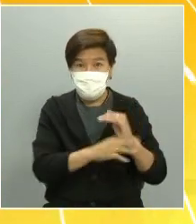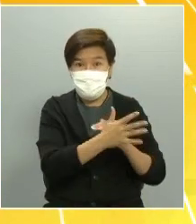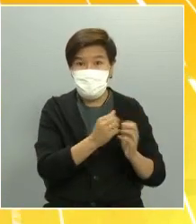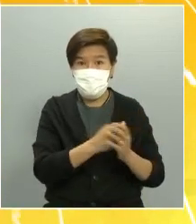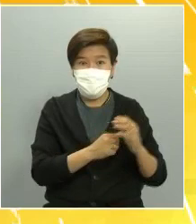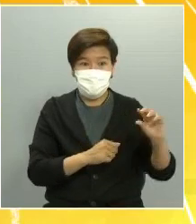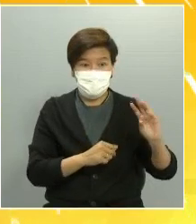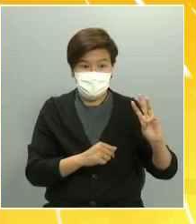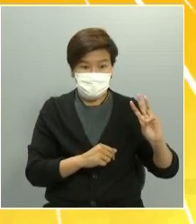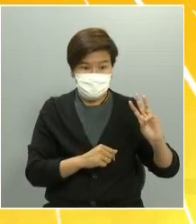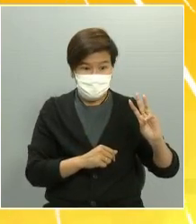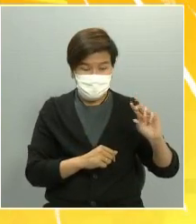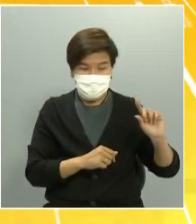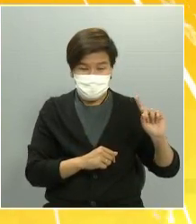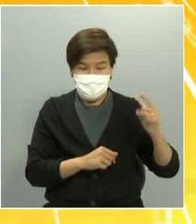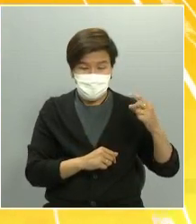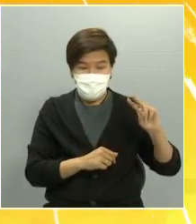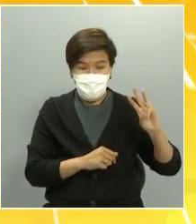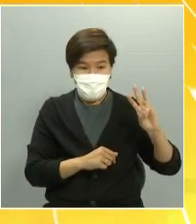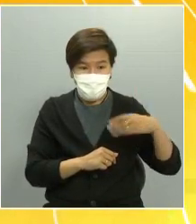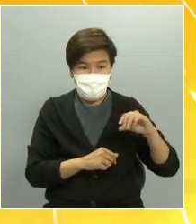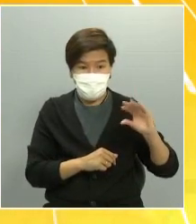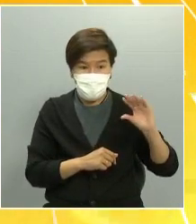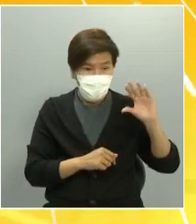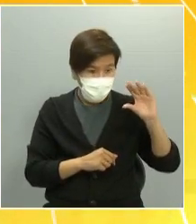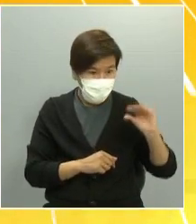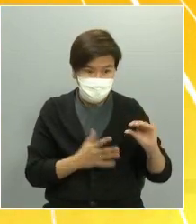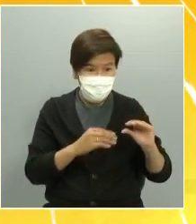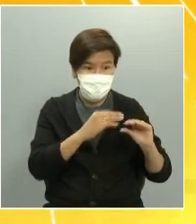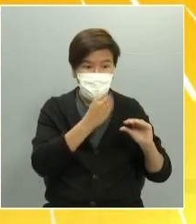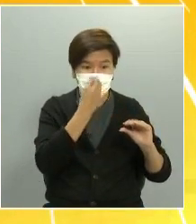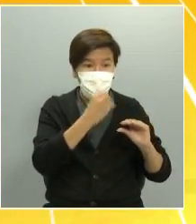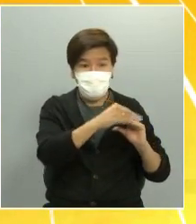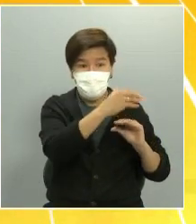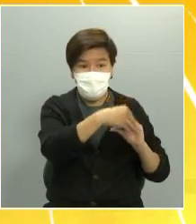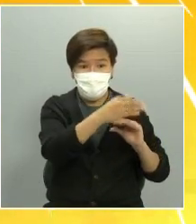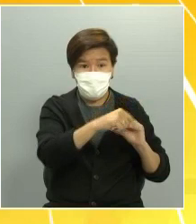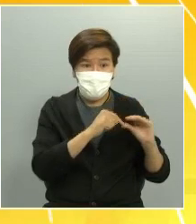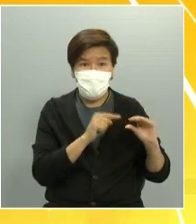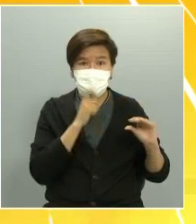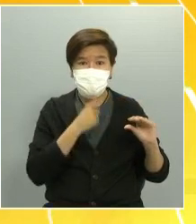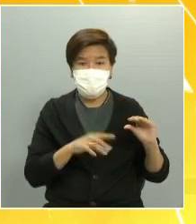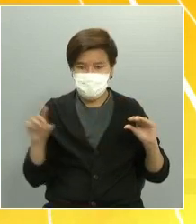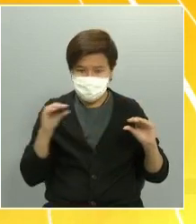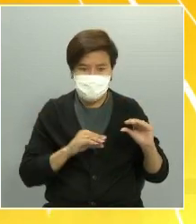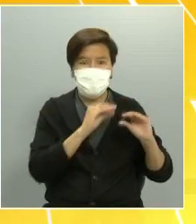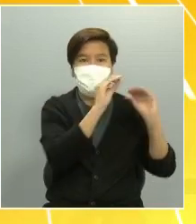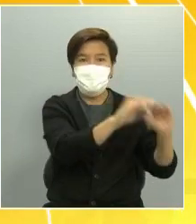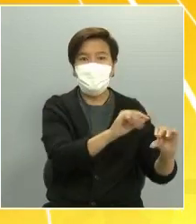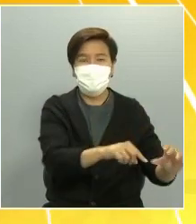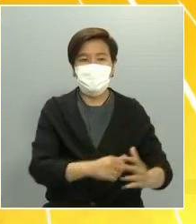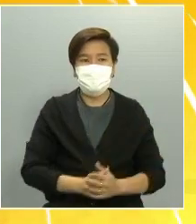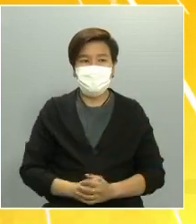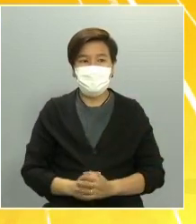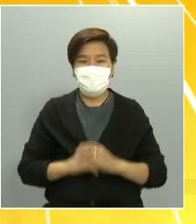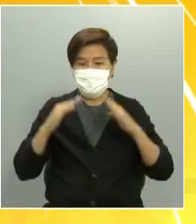ได้ถ้าวันไหนส่งไม่ตรงถ้าเราไม่โอนเขาก็จะส่งลูกน้องมาเขย่าประตูบ้านกดออดบ้าง